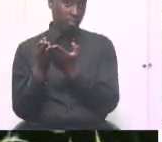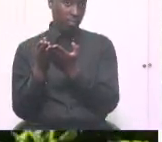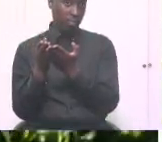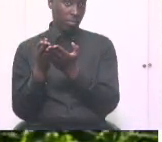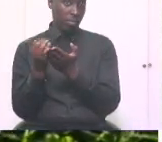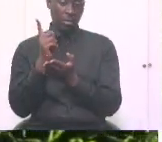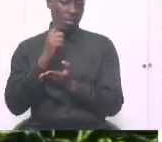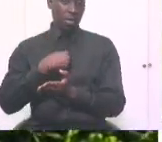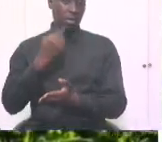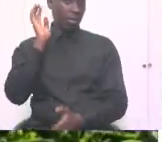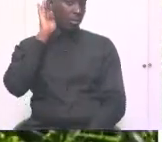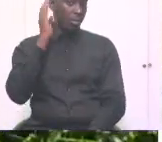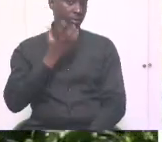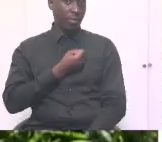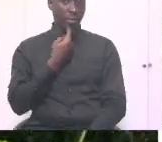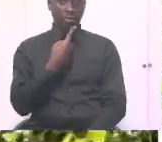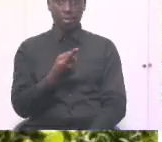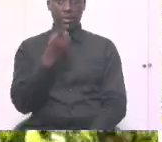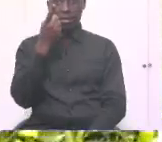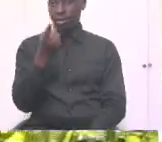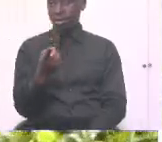nta makuru dufite mu by'ukuri, tuvuga ngo se